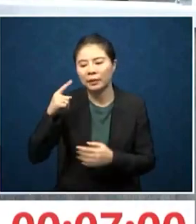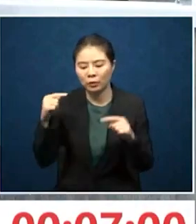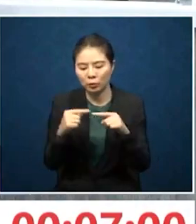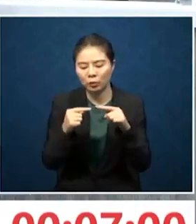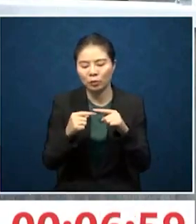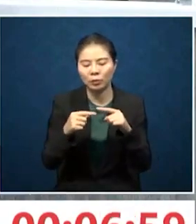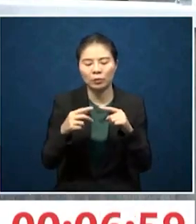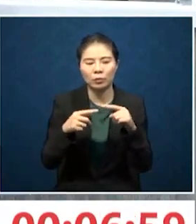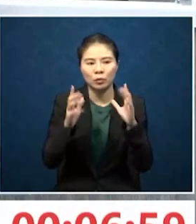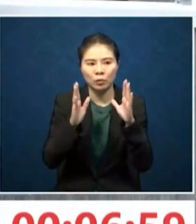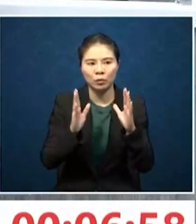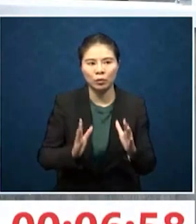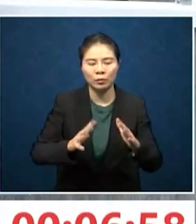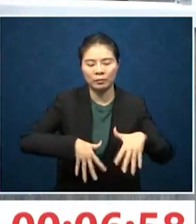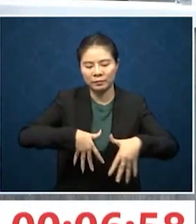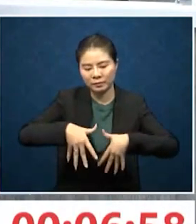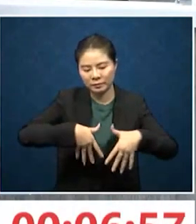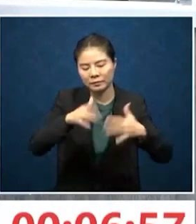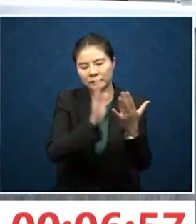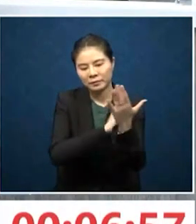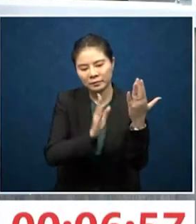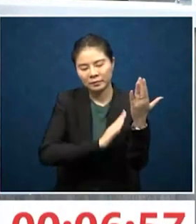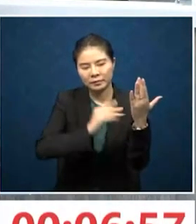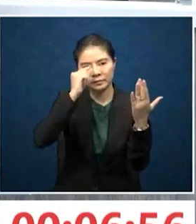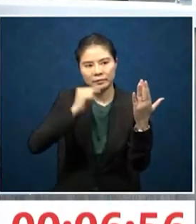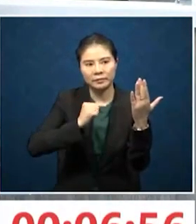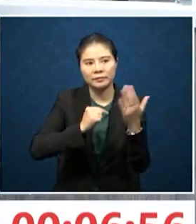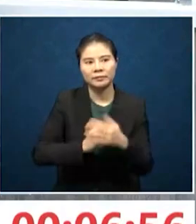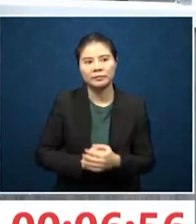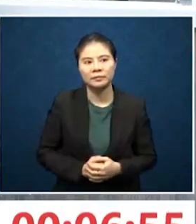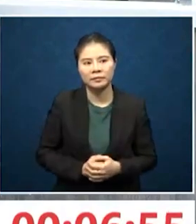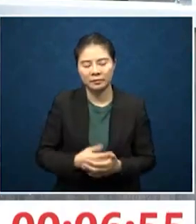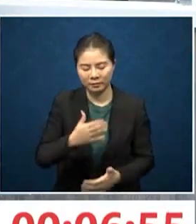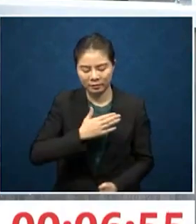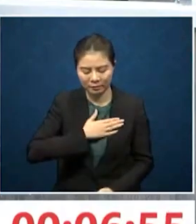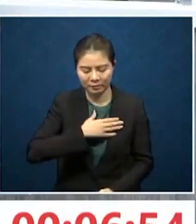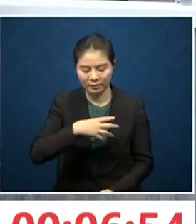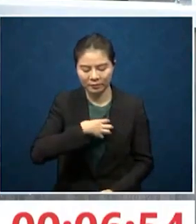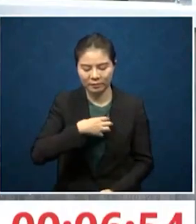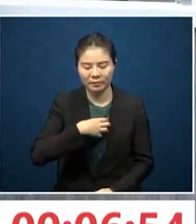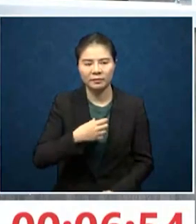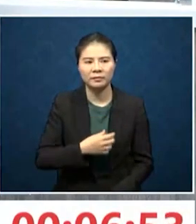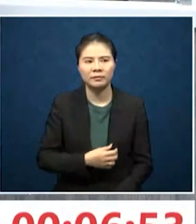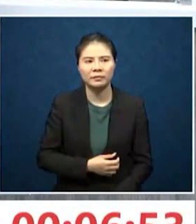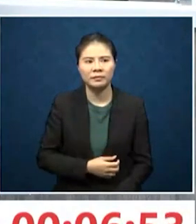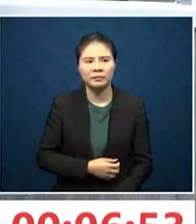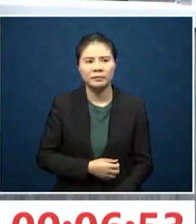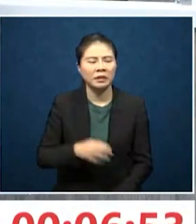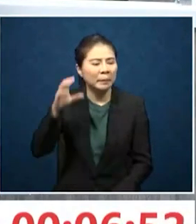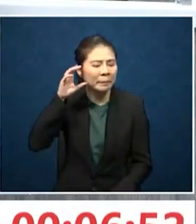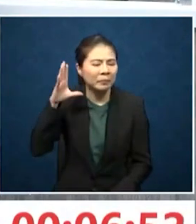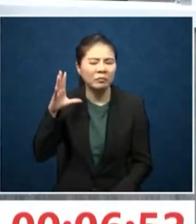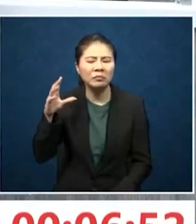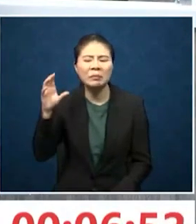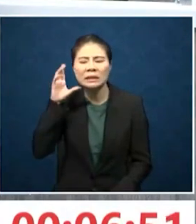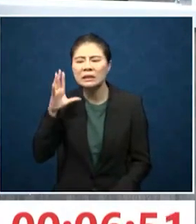ก่อให้เกิดความเสียหายแก่ประเทศรัฐบาลก็พังงานก็เดินไม่ได้ผลงานมีแค่ไหนแต่ถ้าท่านทะเลาะกันประช